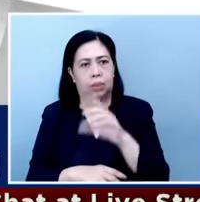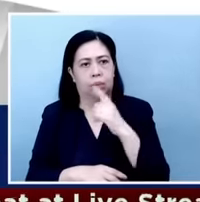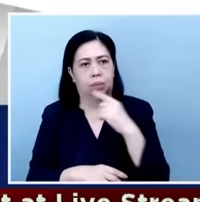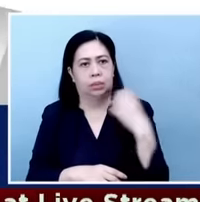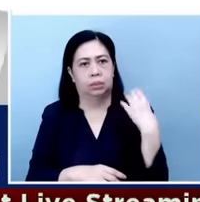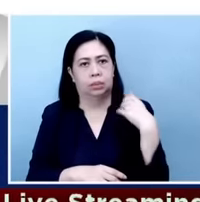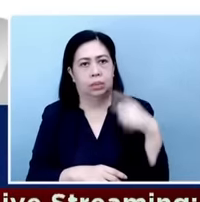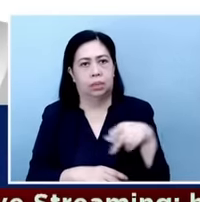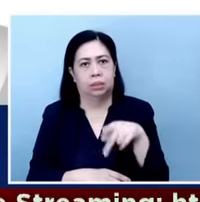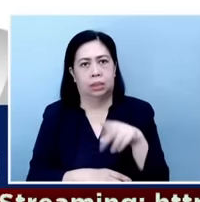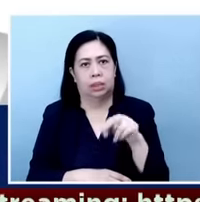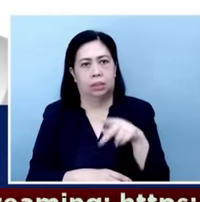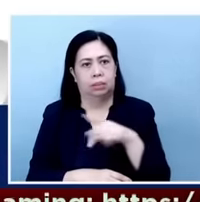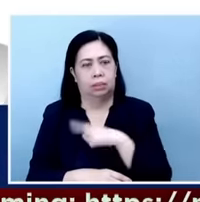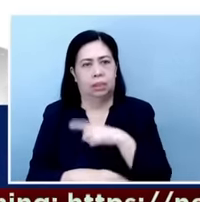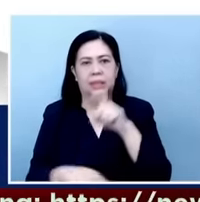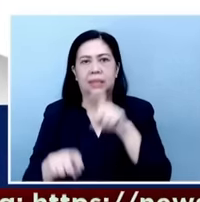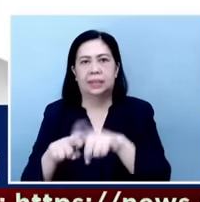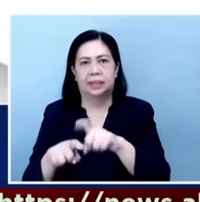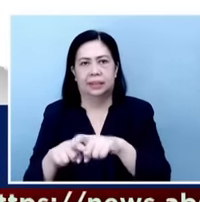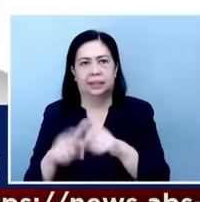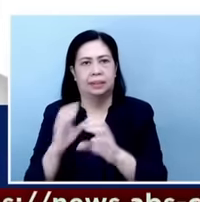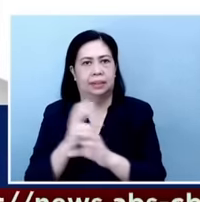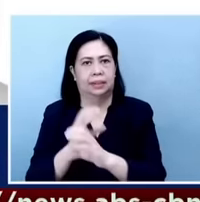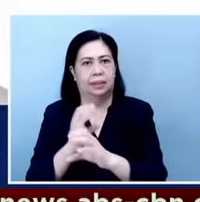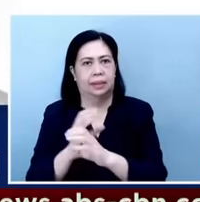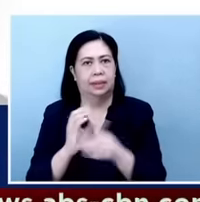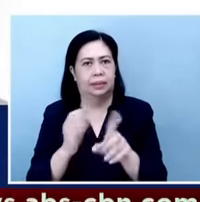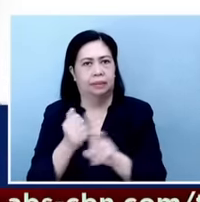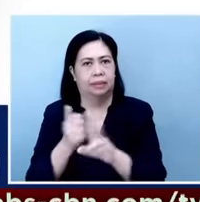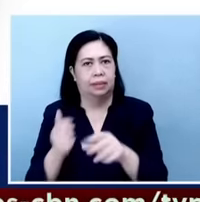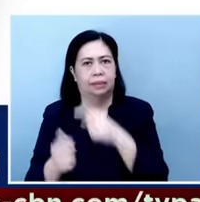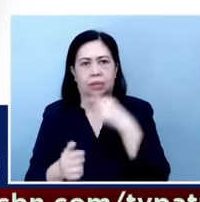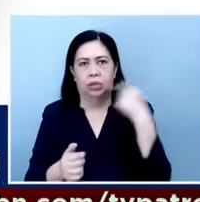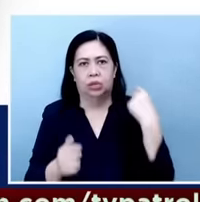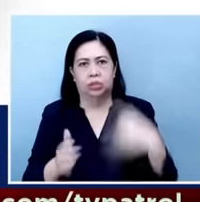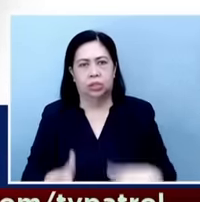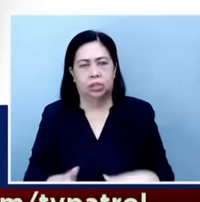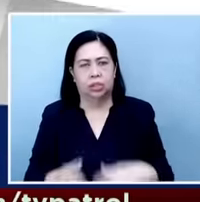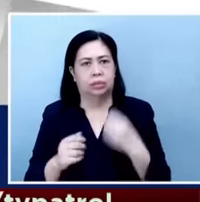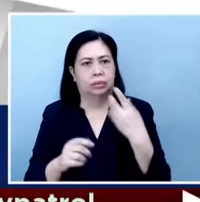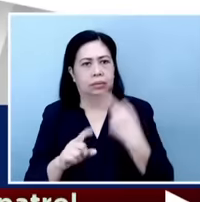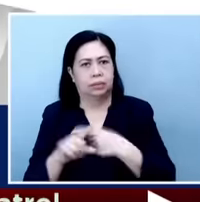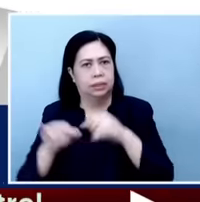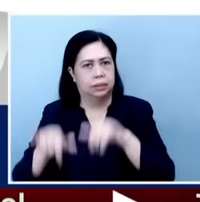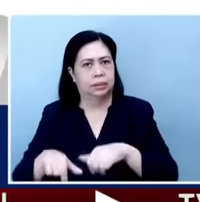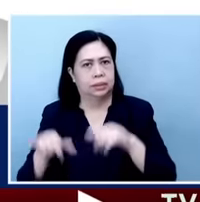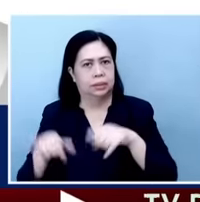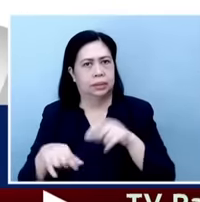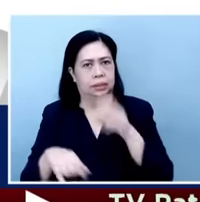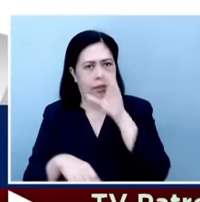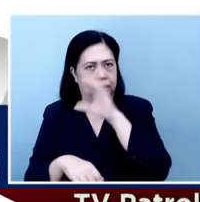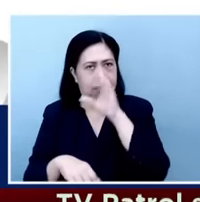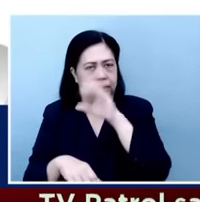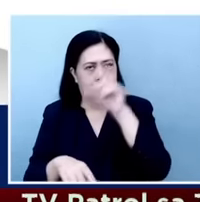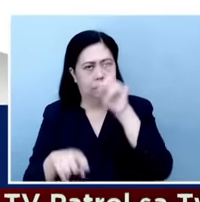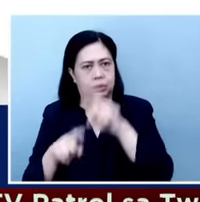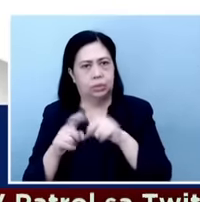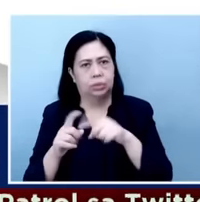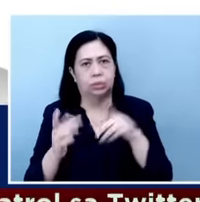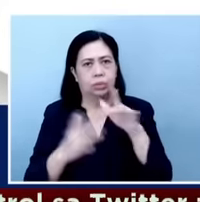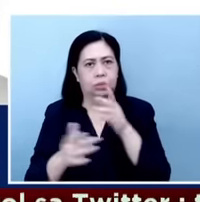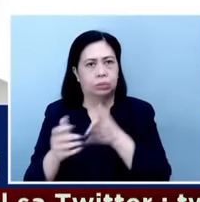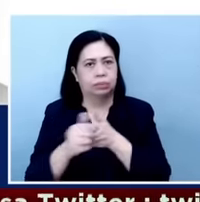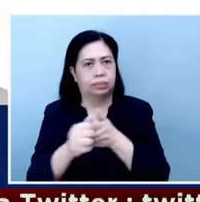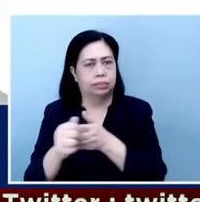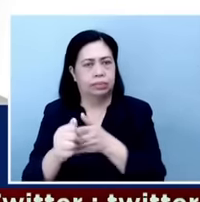Barili PNP, nagrenta ng sasakyan ang isa sa mga biktimang Russian na ilang buwan nang naninirahan sa Cebu para ipasyal ang